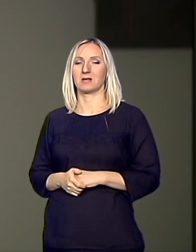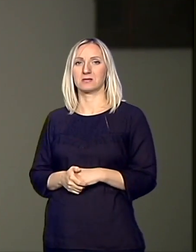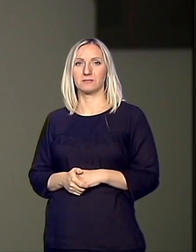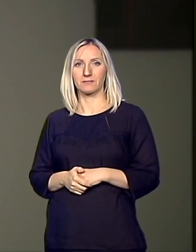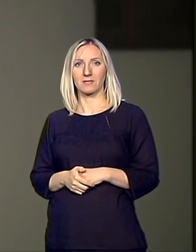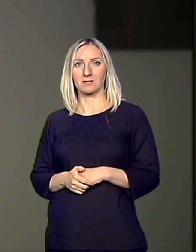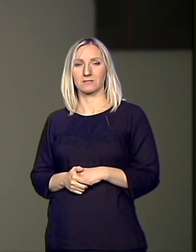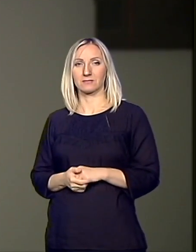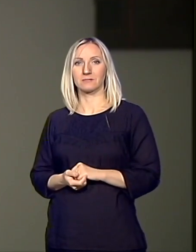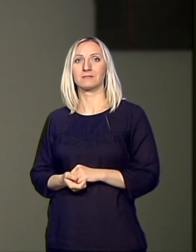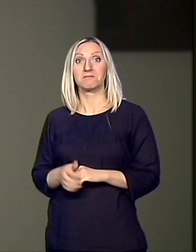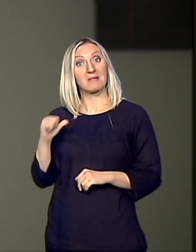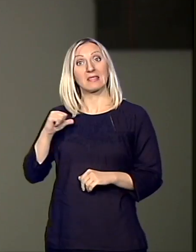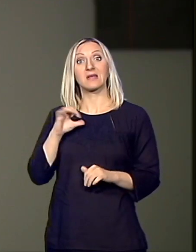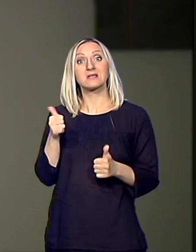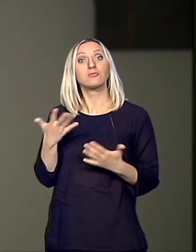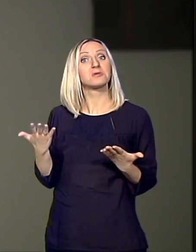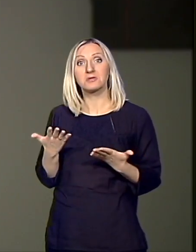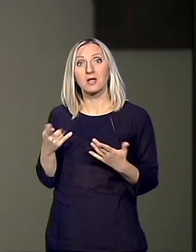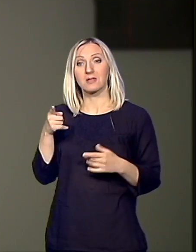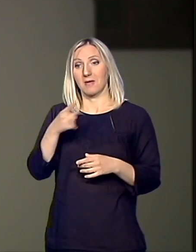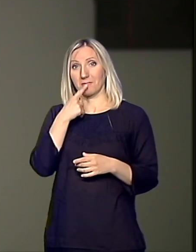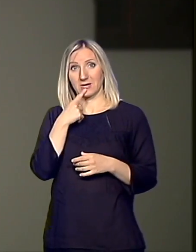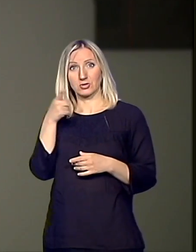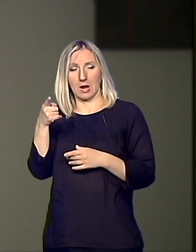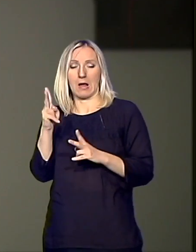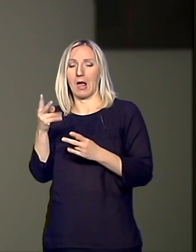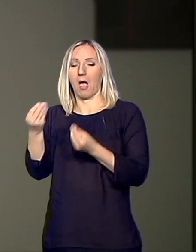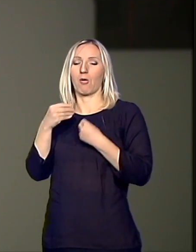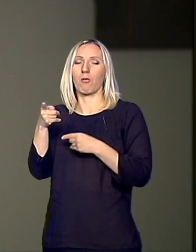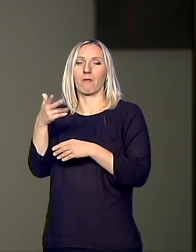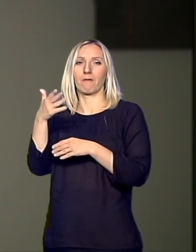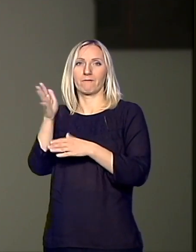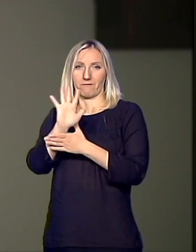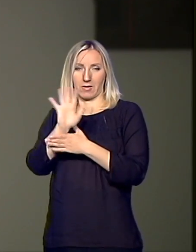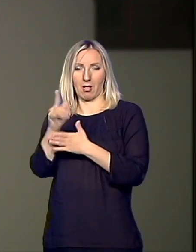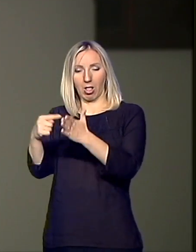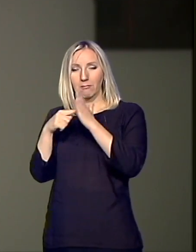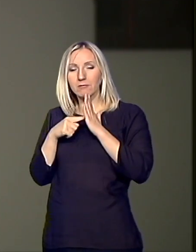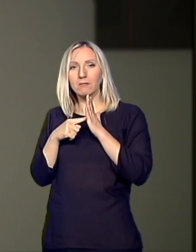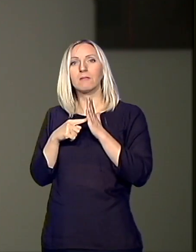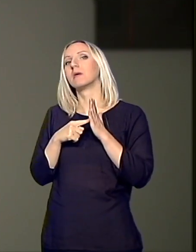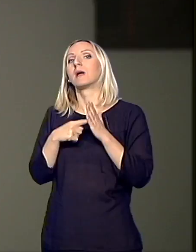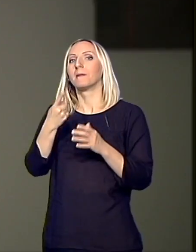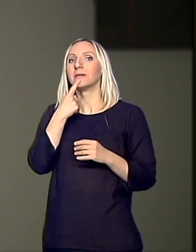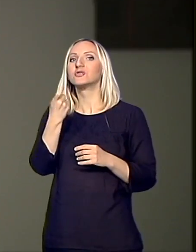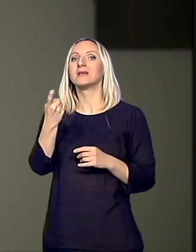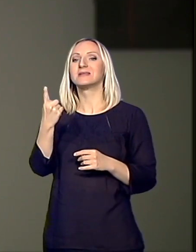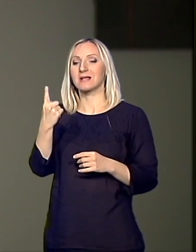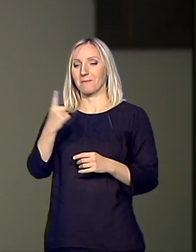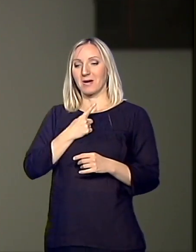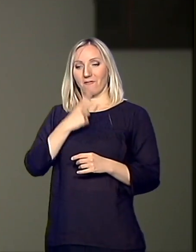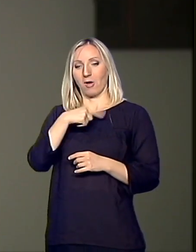da je priča, kako nam je u filmu ispripovedana, zapravo pozicionirana iz